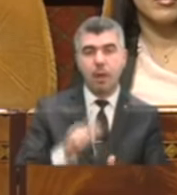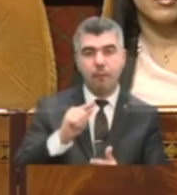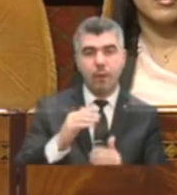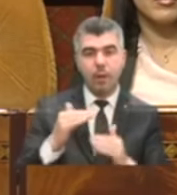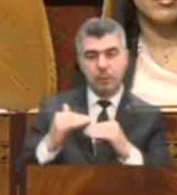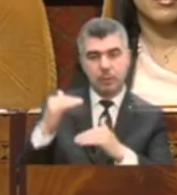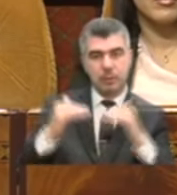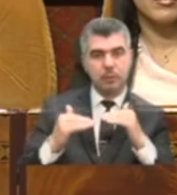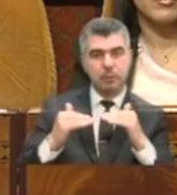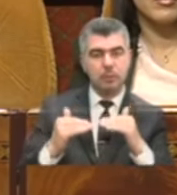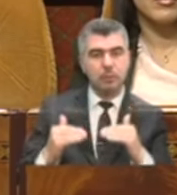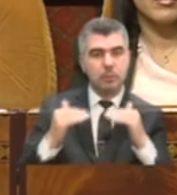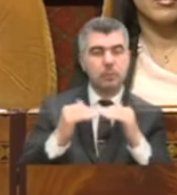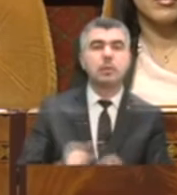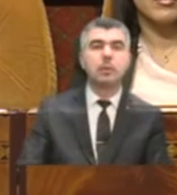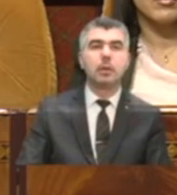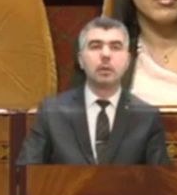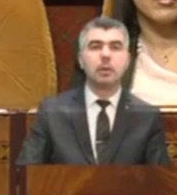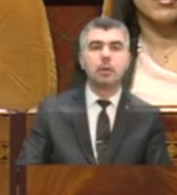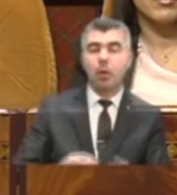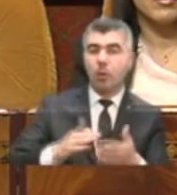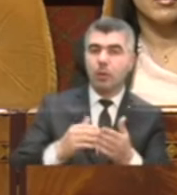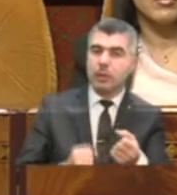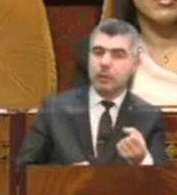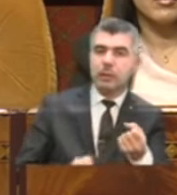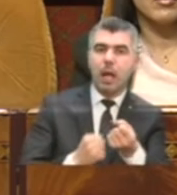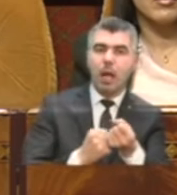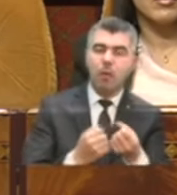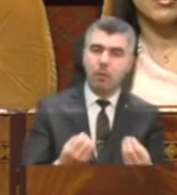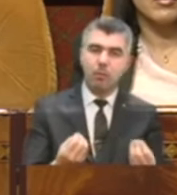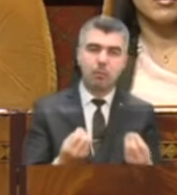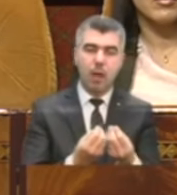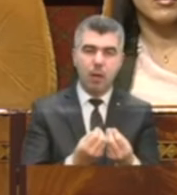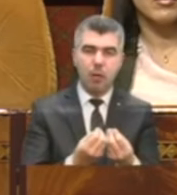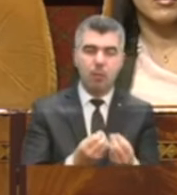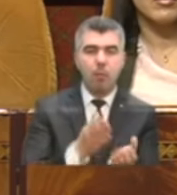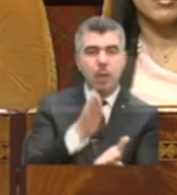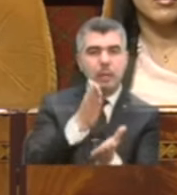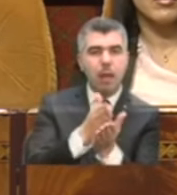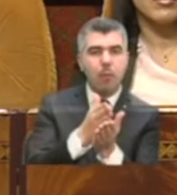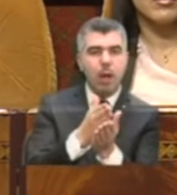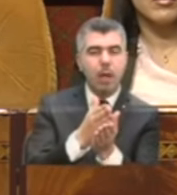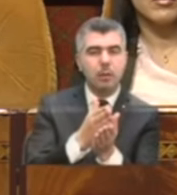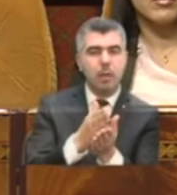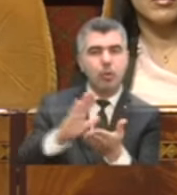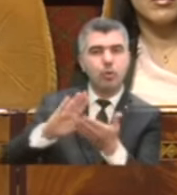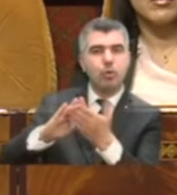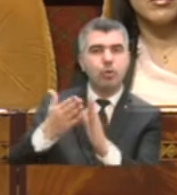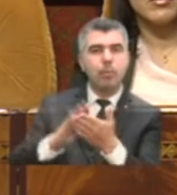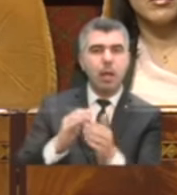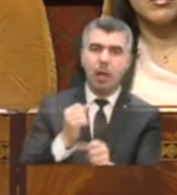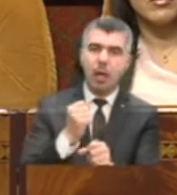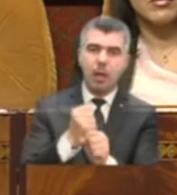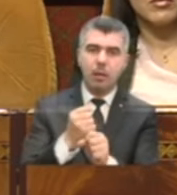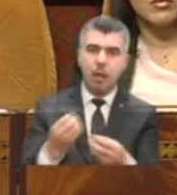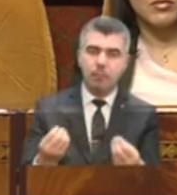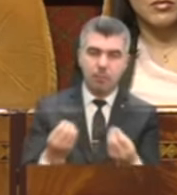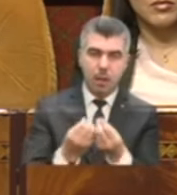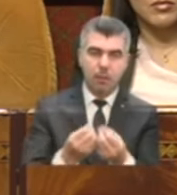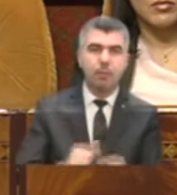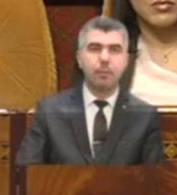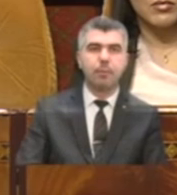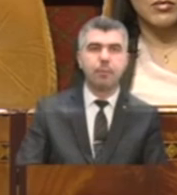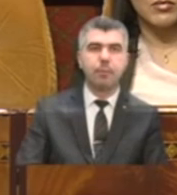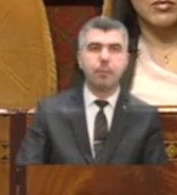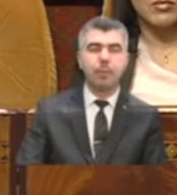السلطات وتوازنها والتعاون ما بيناتها، وعلى الديمقراطية التشاركية والمواطنة. وأحد